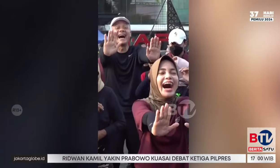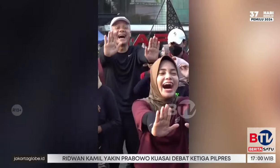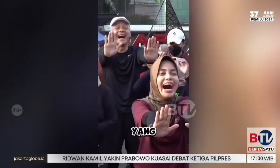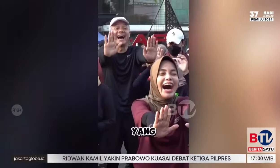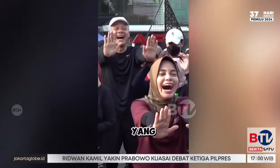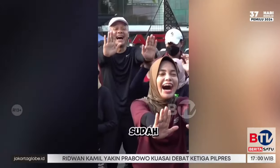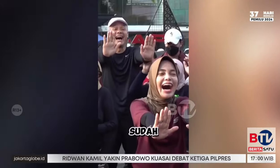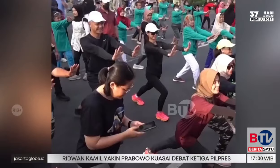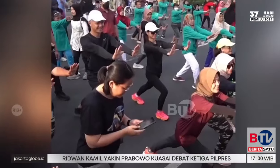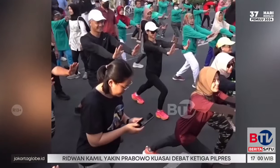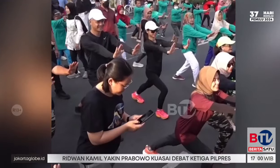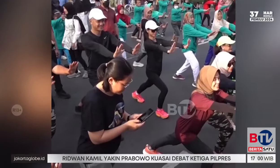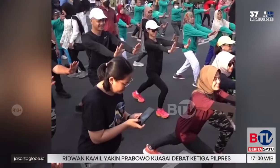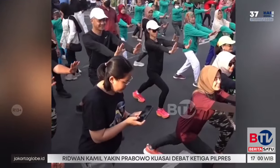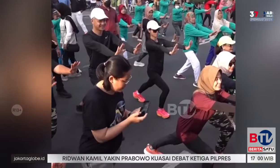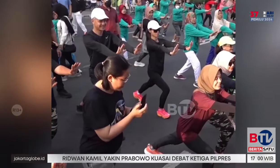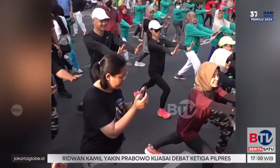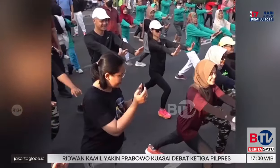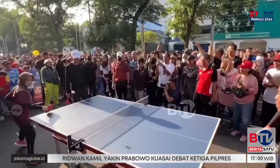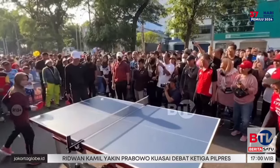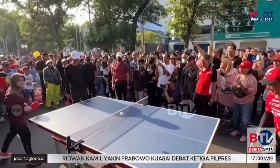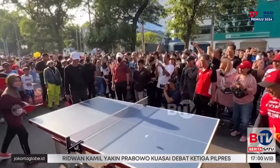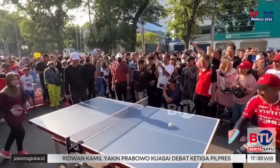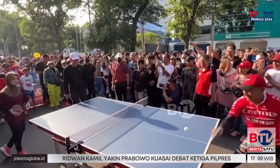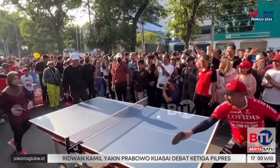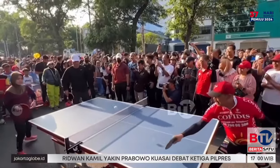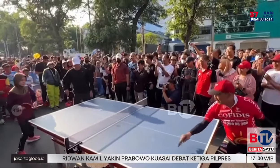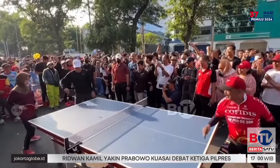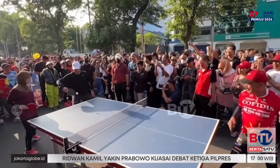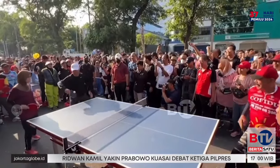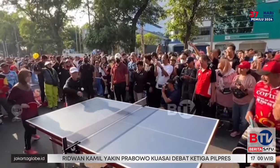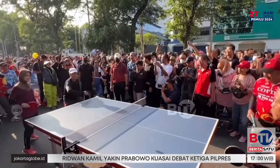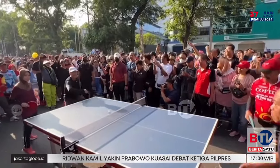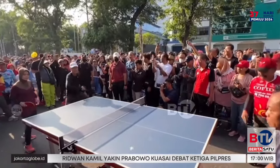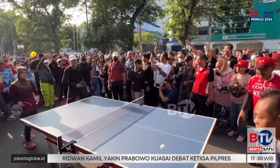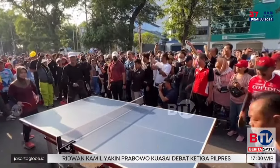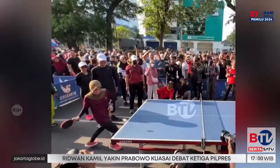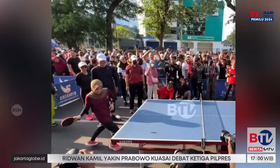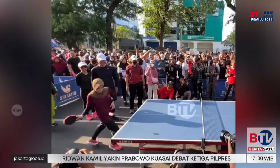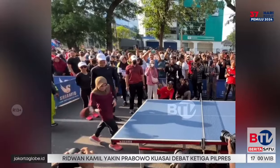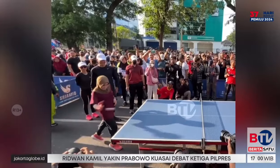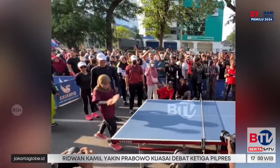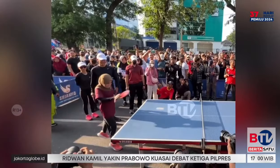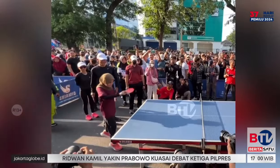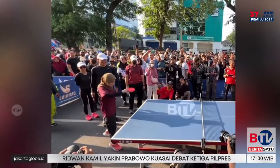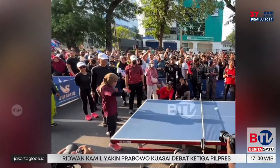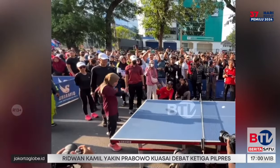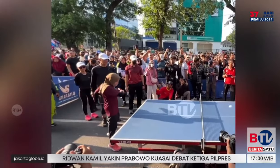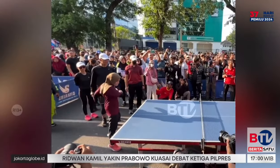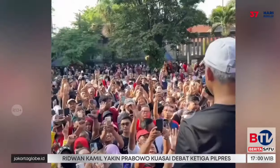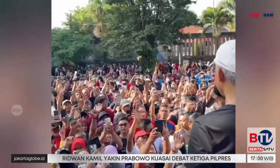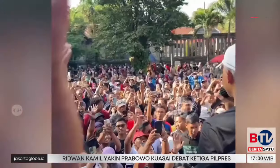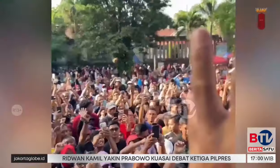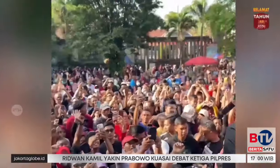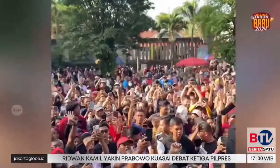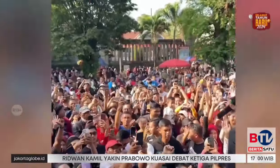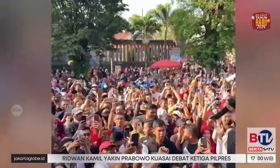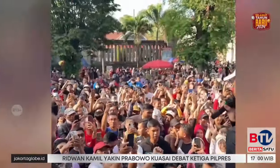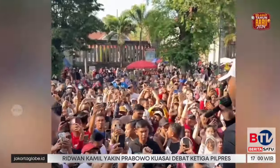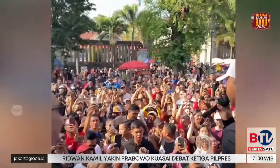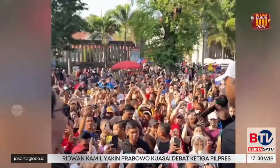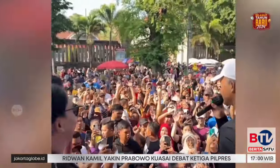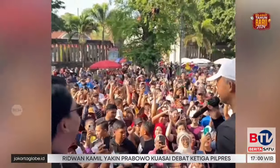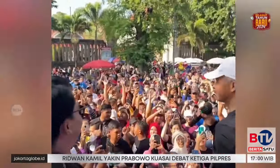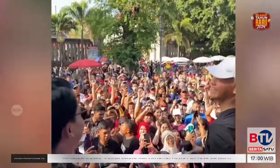sekolah yang sudah olahraga angkat tangan Bapak Ibu jaga kesehatan terus yang guyuk dengan masyarakat yang belum